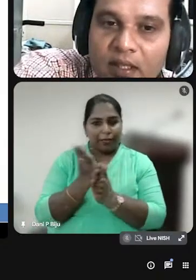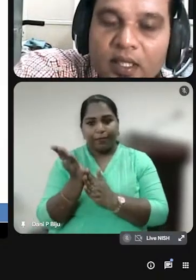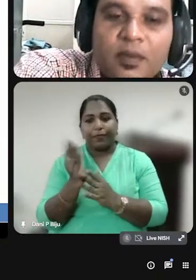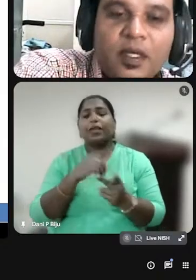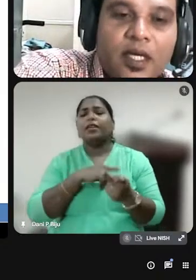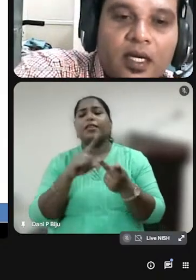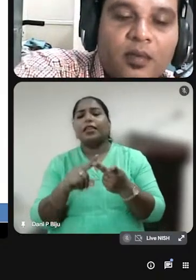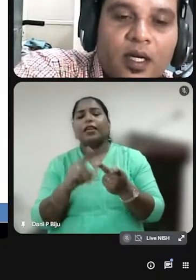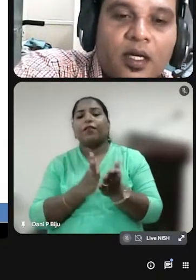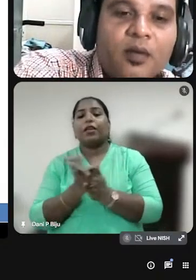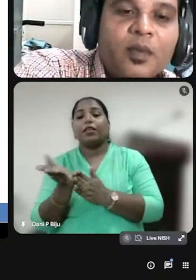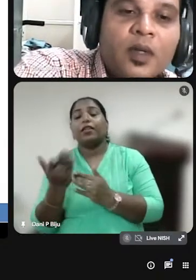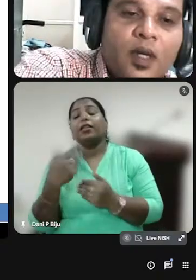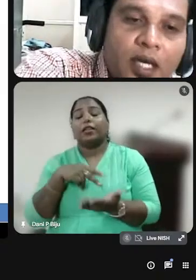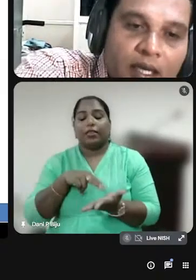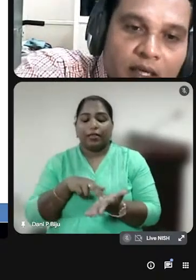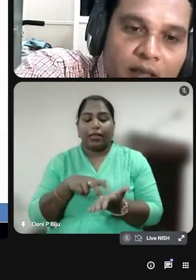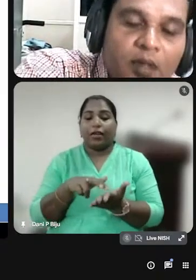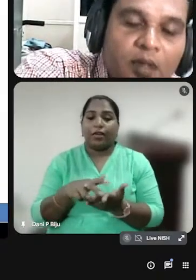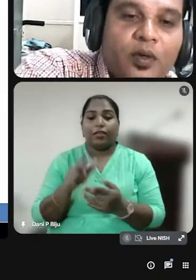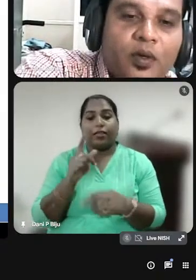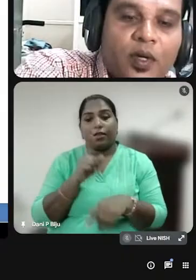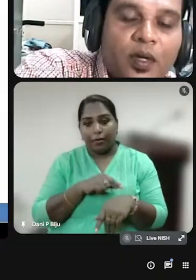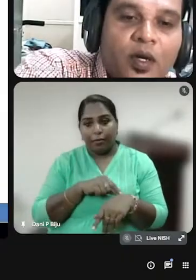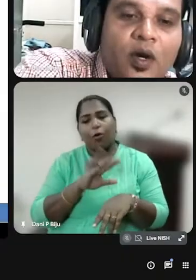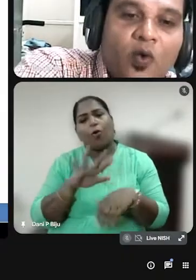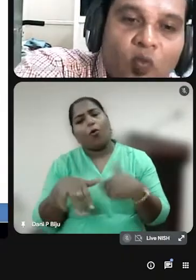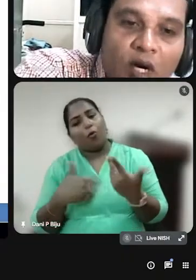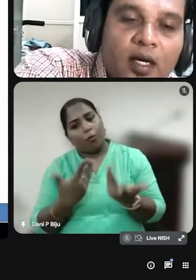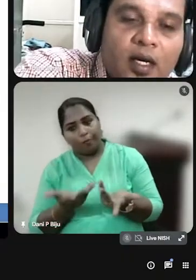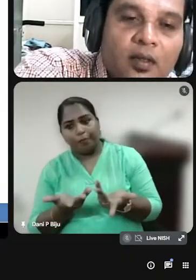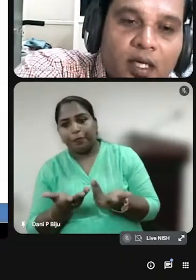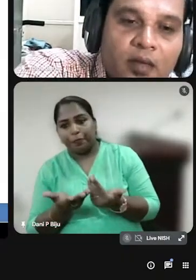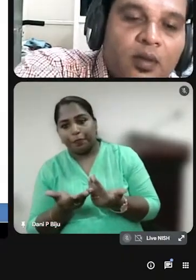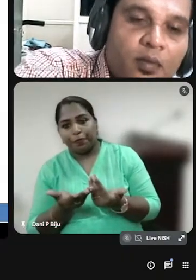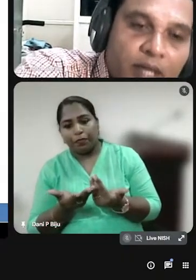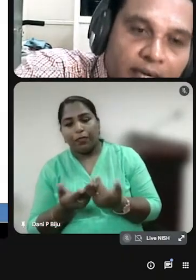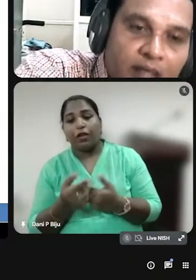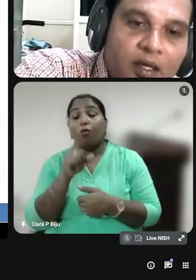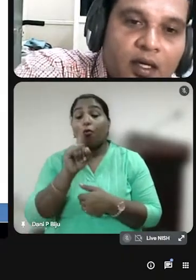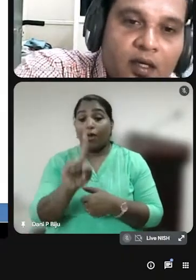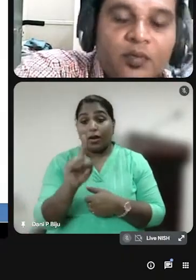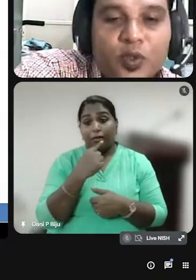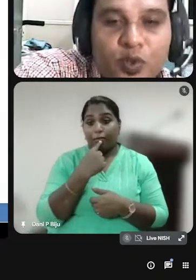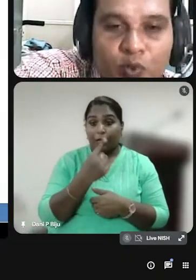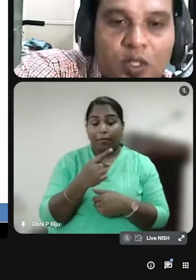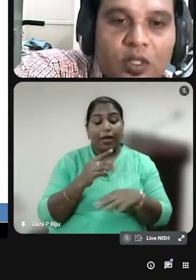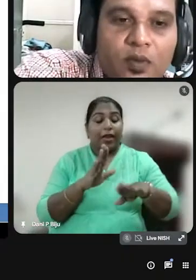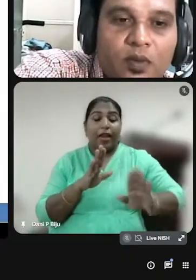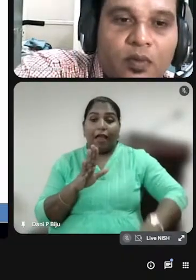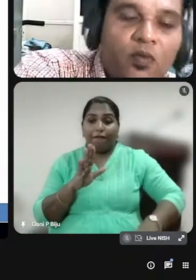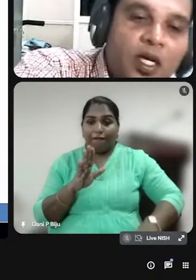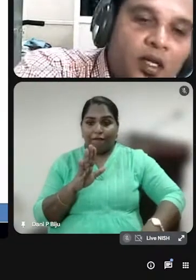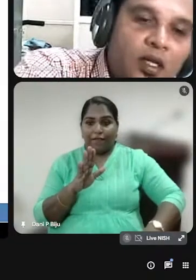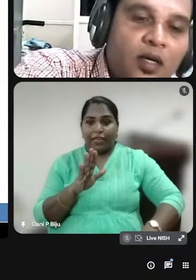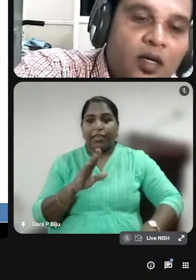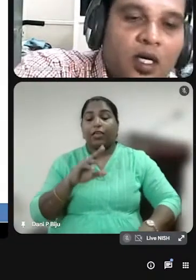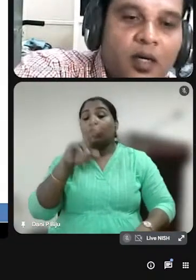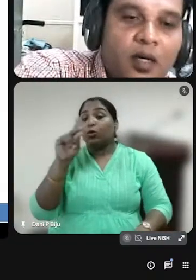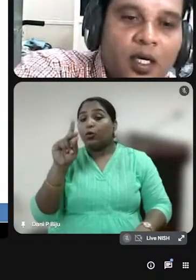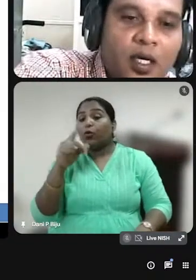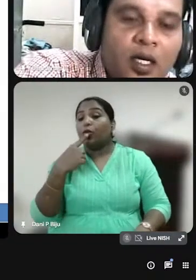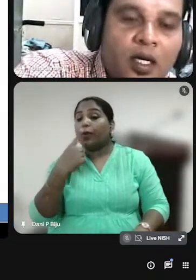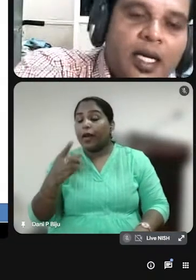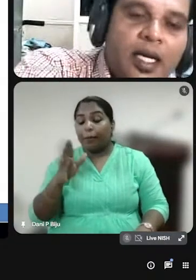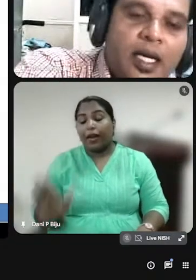രീതി എന്ന് പറഞ്ഞാൽ നമ്മൾ നടക്കുമ്പോഴാണെങ്കിലും, അല്ലെങ്കിൽ നമ്മൾ രോഗികൾ പറയുന്ന 1 എന്ന് പറയുമ്പം ഇടതുകാലും, 2 എന്ന് പറയുമ്പോൾ വലതുകാലും